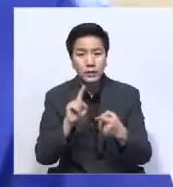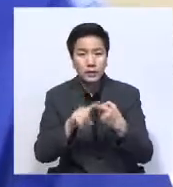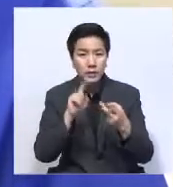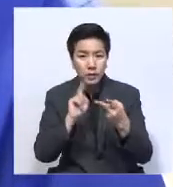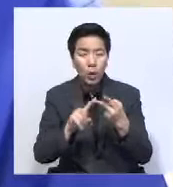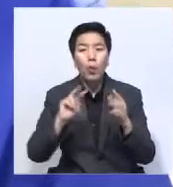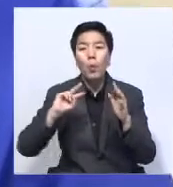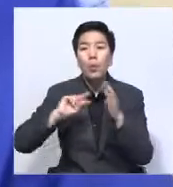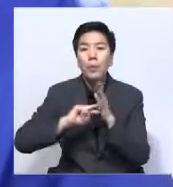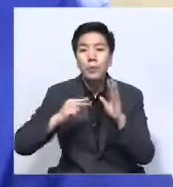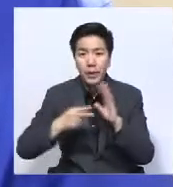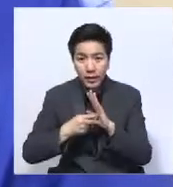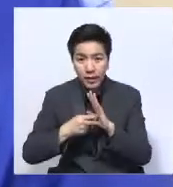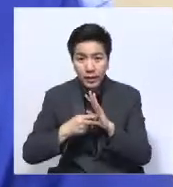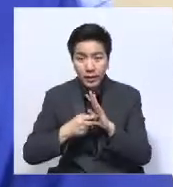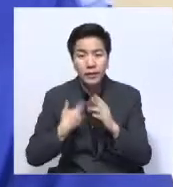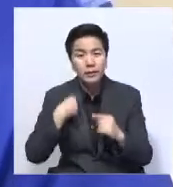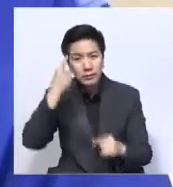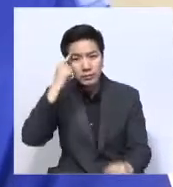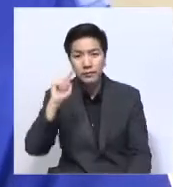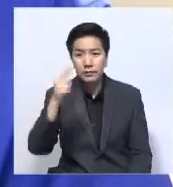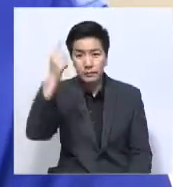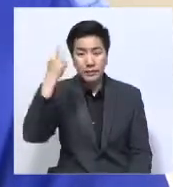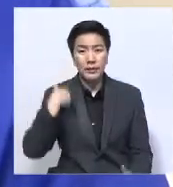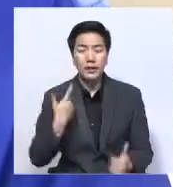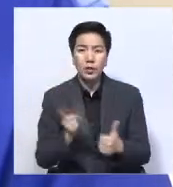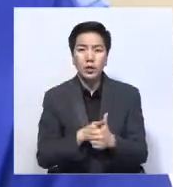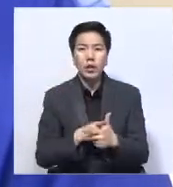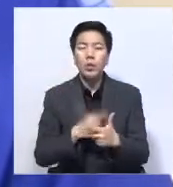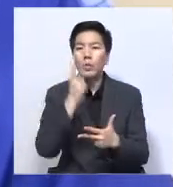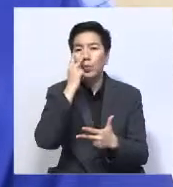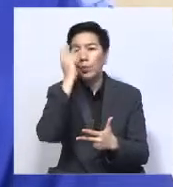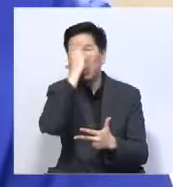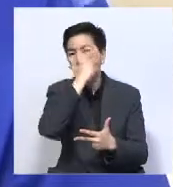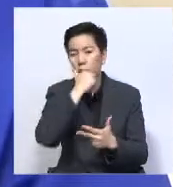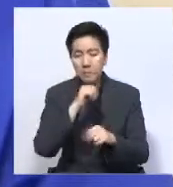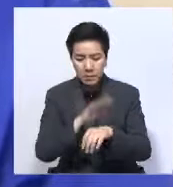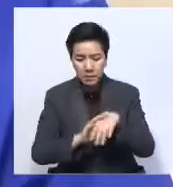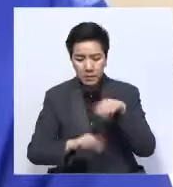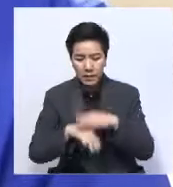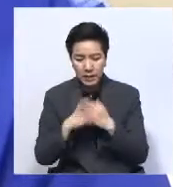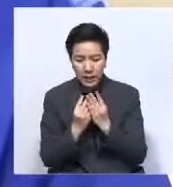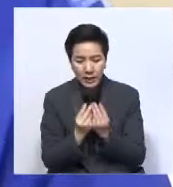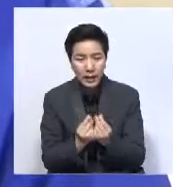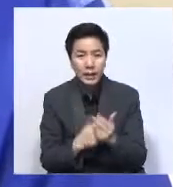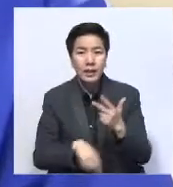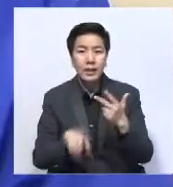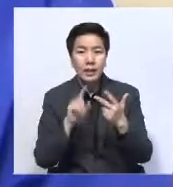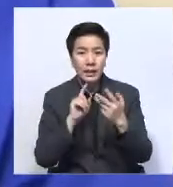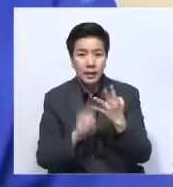ของความหมายมีความคิดสร้างสรรค์นะครับดูในเรื่องของความสวยงามของความประณีตและดูในเรื่อง